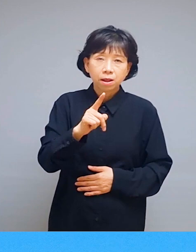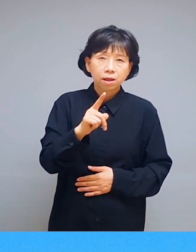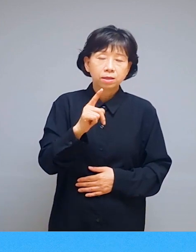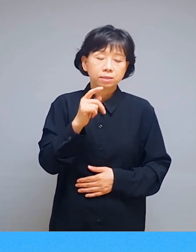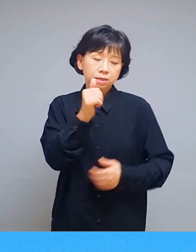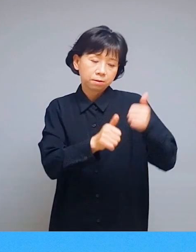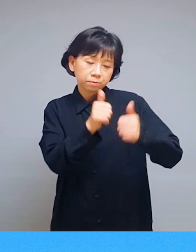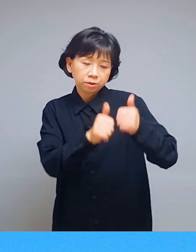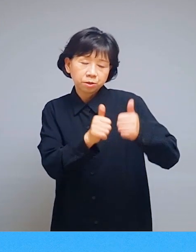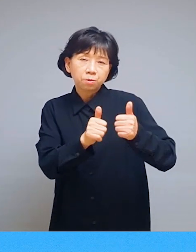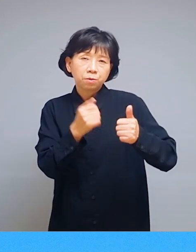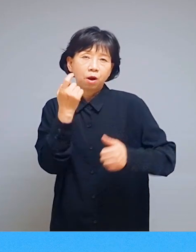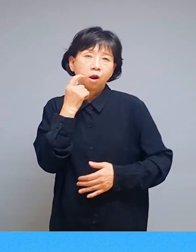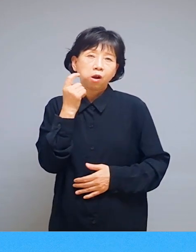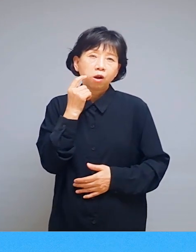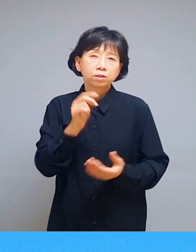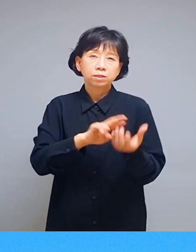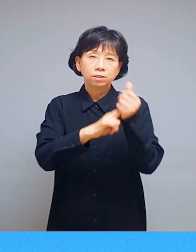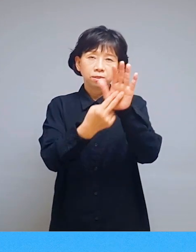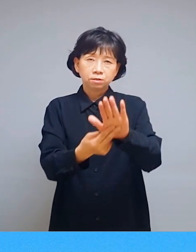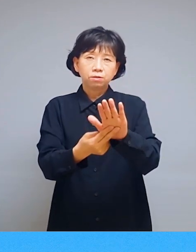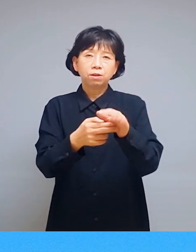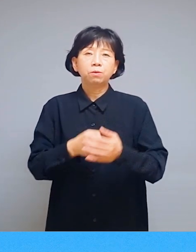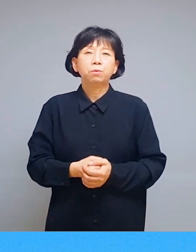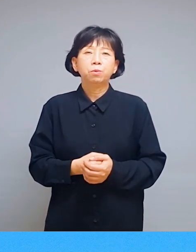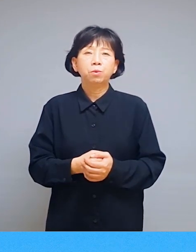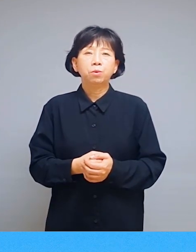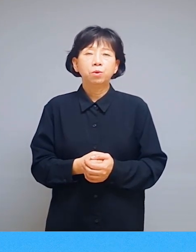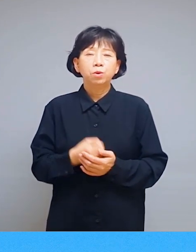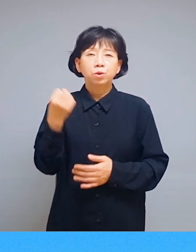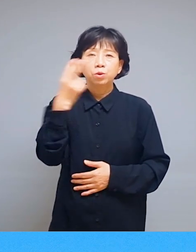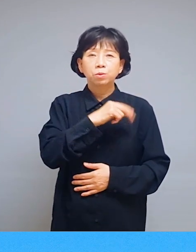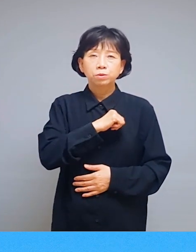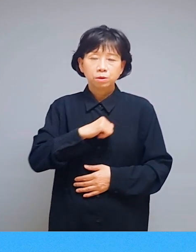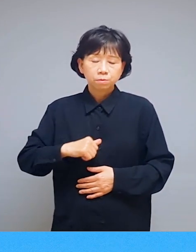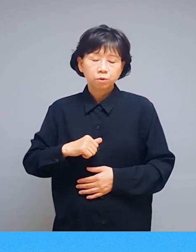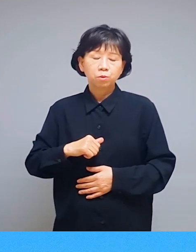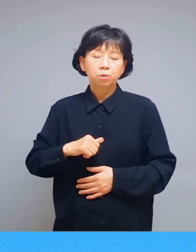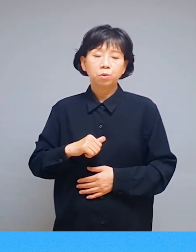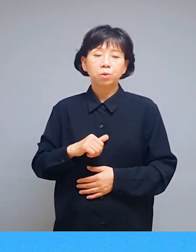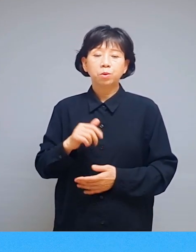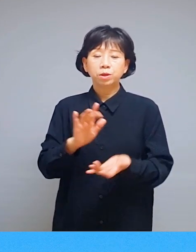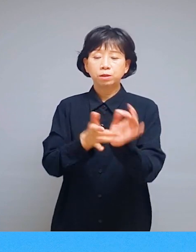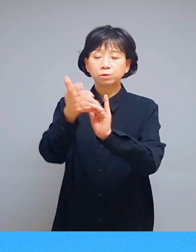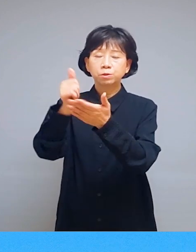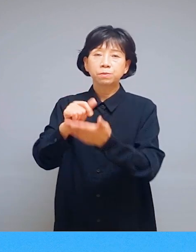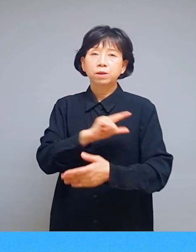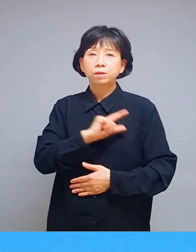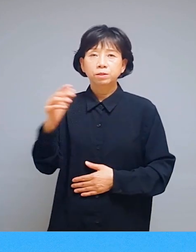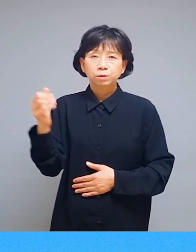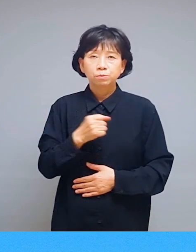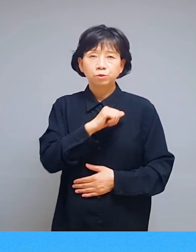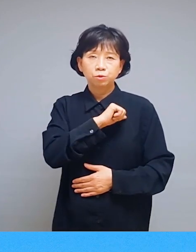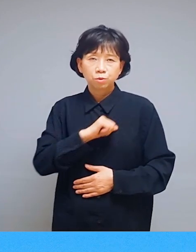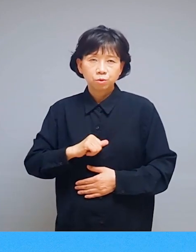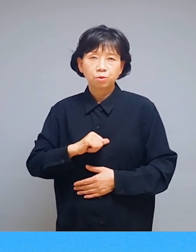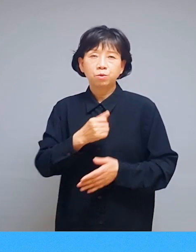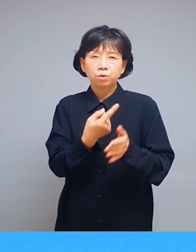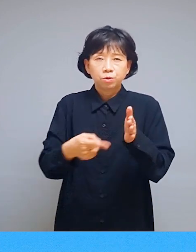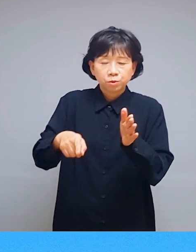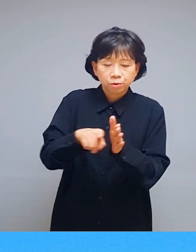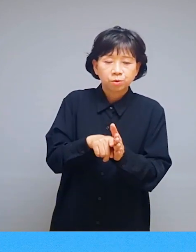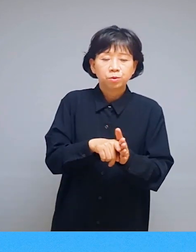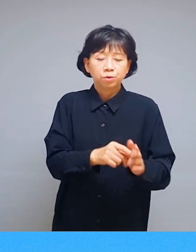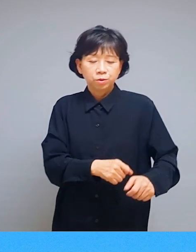시험하여 그의 거짓된 것을 내가 드러낸 것과 또 내가 참고 내 이름을 위하여 견디고 게으르지 아니한